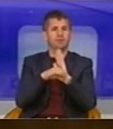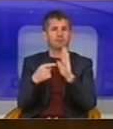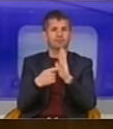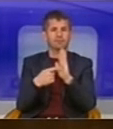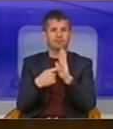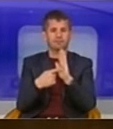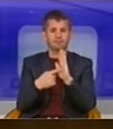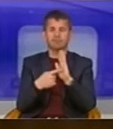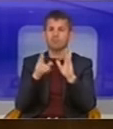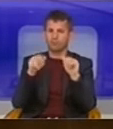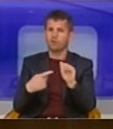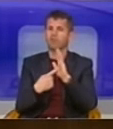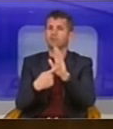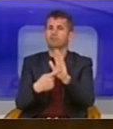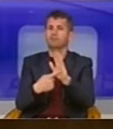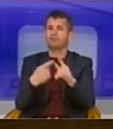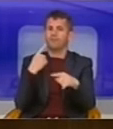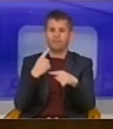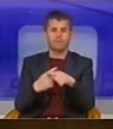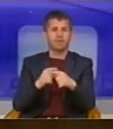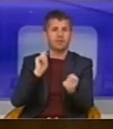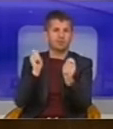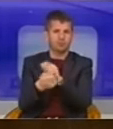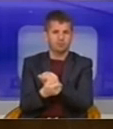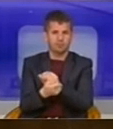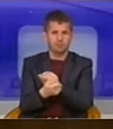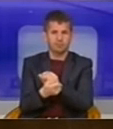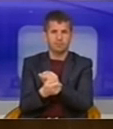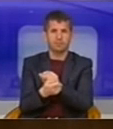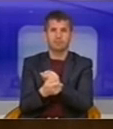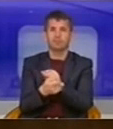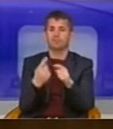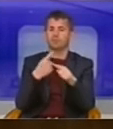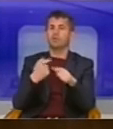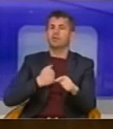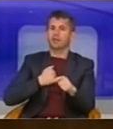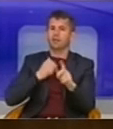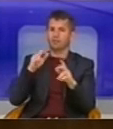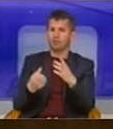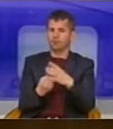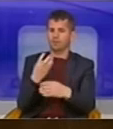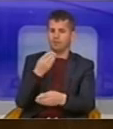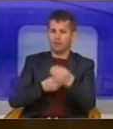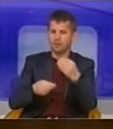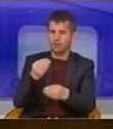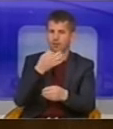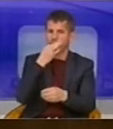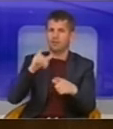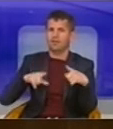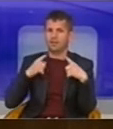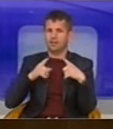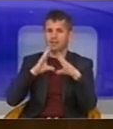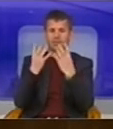të dëshmojë dhe njëkohësisht do të ndryshojë edhe do të garantojë zhvillimin ekonomik dhe mirëqenien e mirë për qytetarët